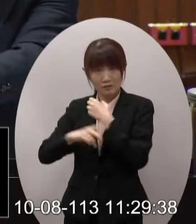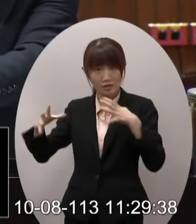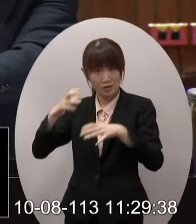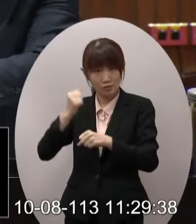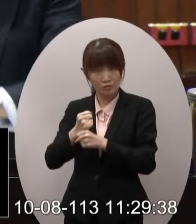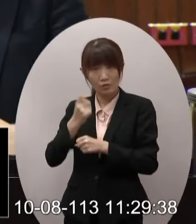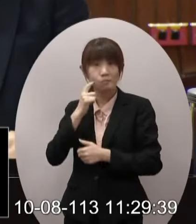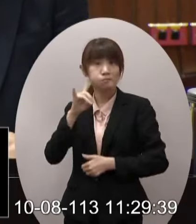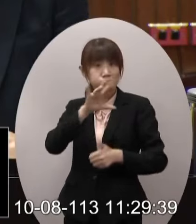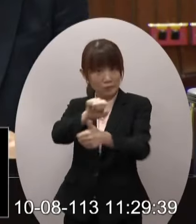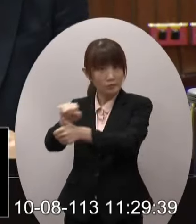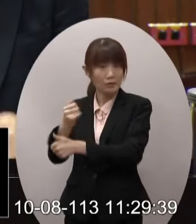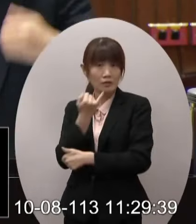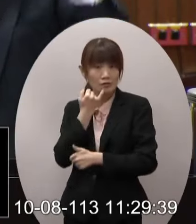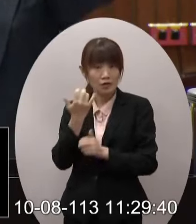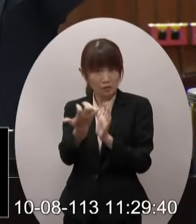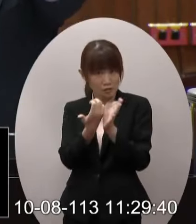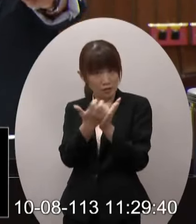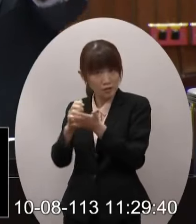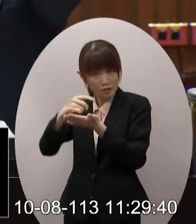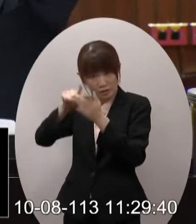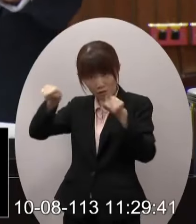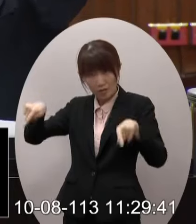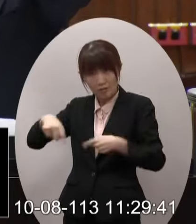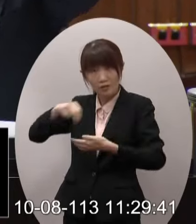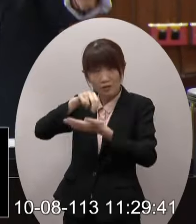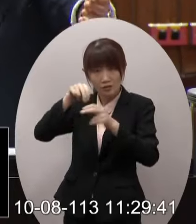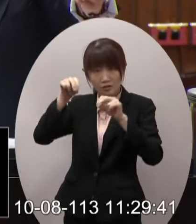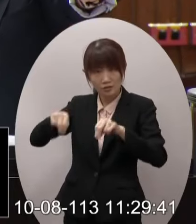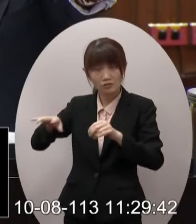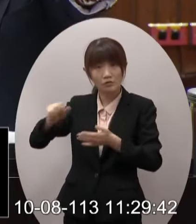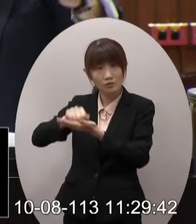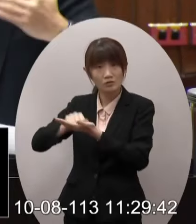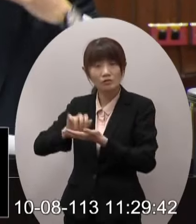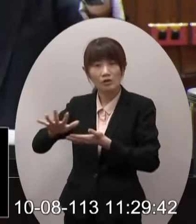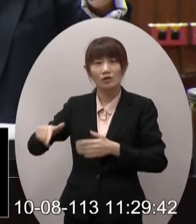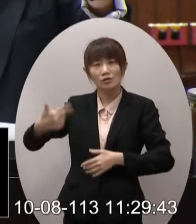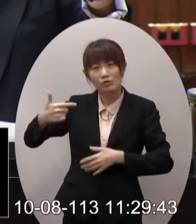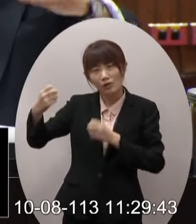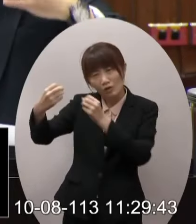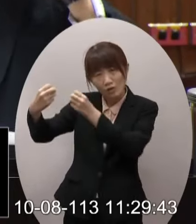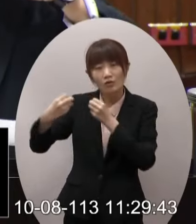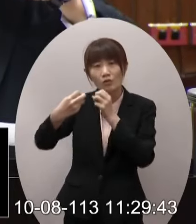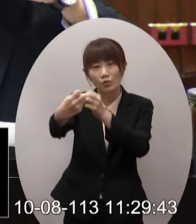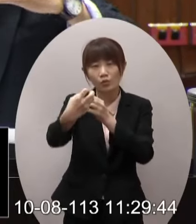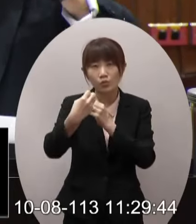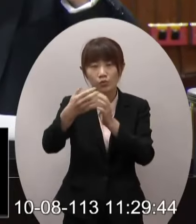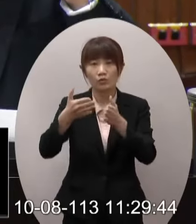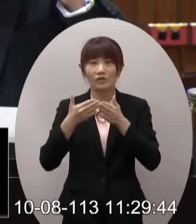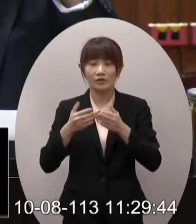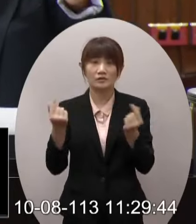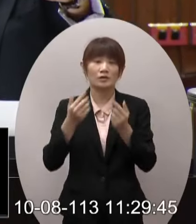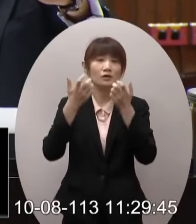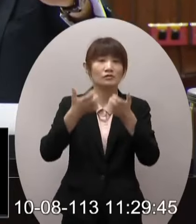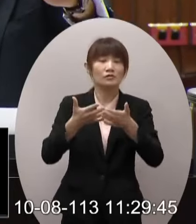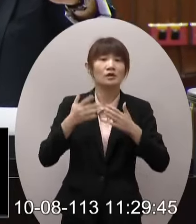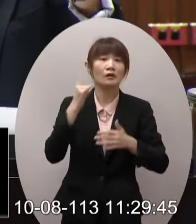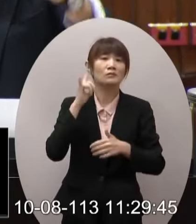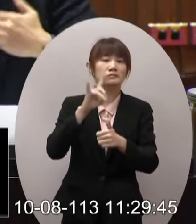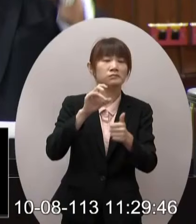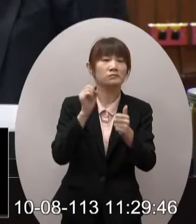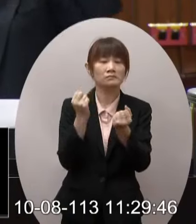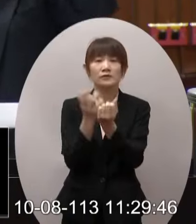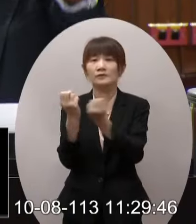这有签了合作备忘录啊，我们赶紧跟他们来谈，说像这样重大这些诈骗